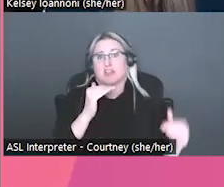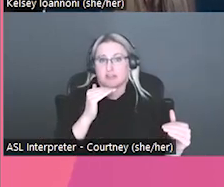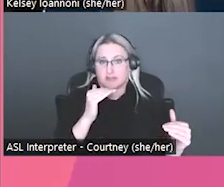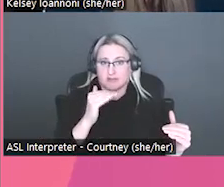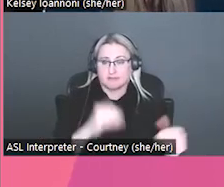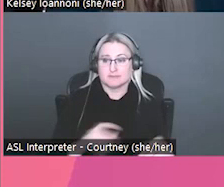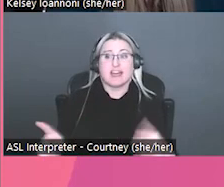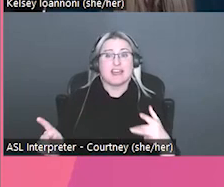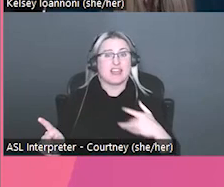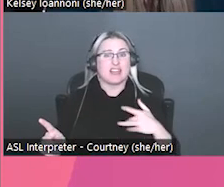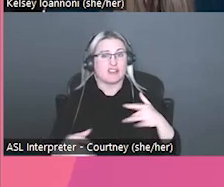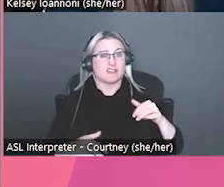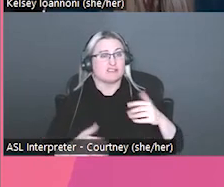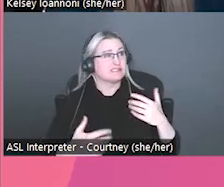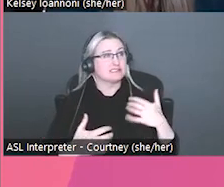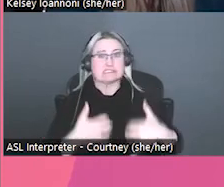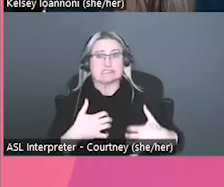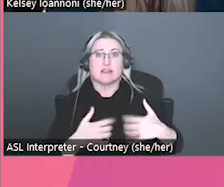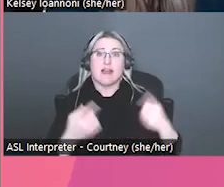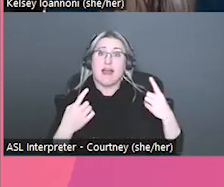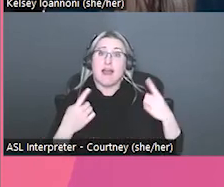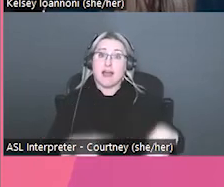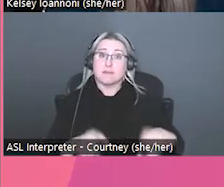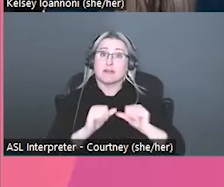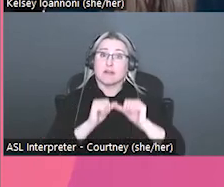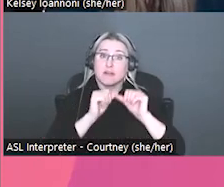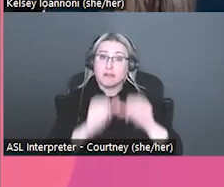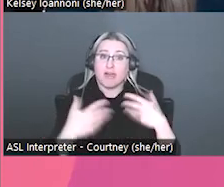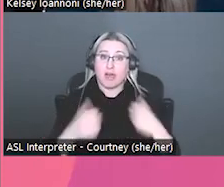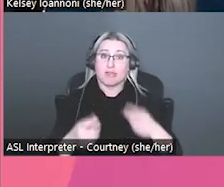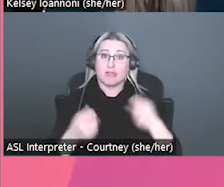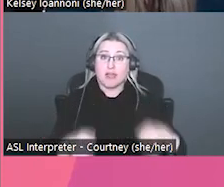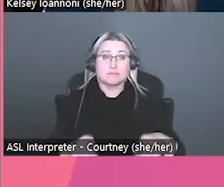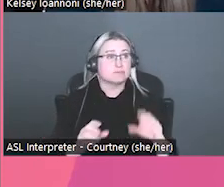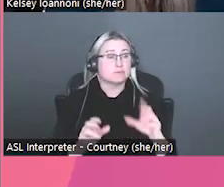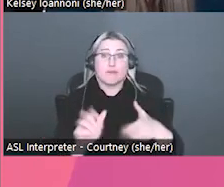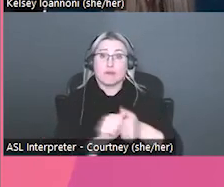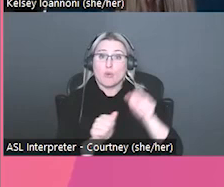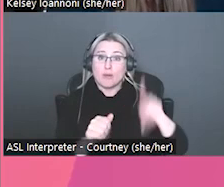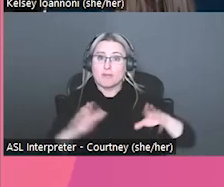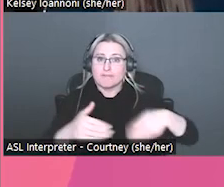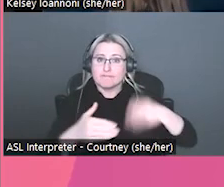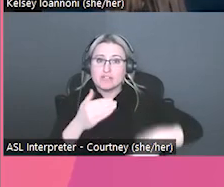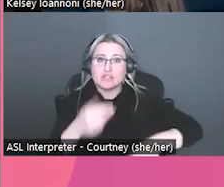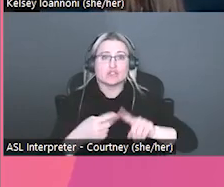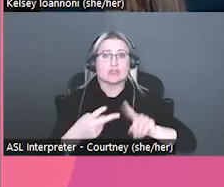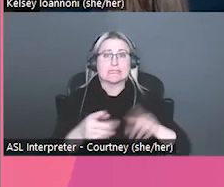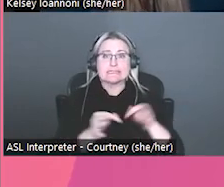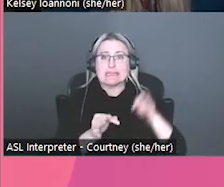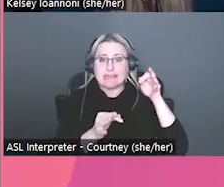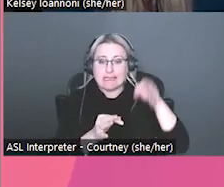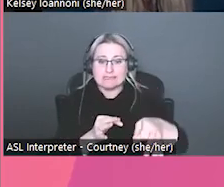mêmes partout dans le système, ils évitent tout le monde. Ça peut mener à des conséquences à long terme, donc pas